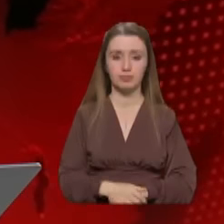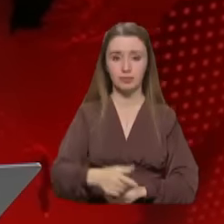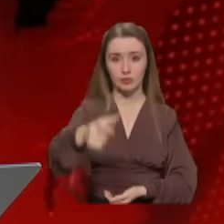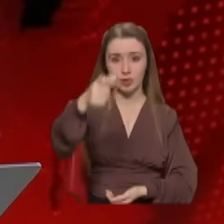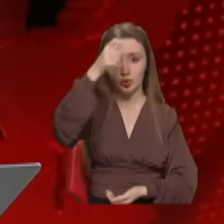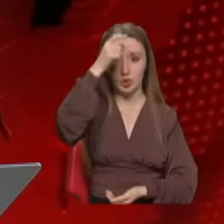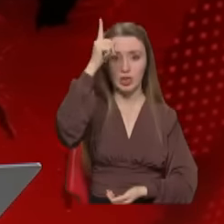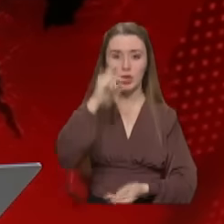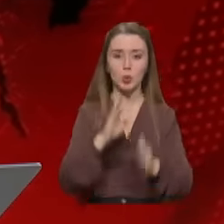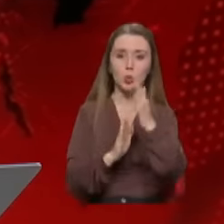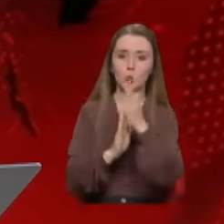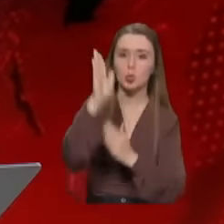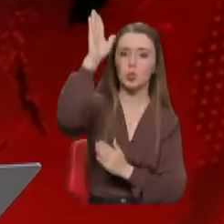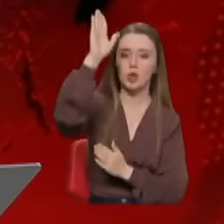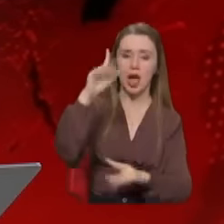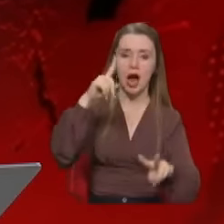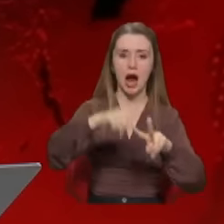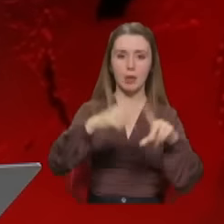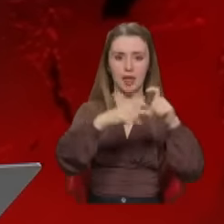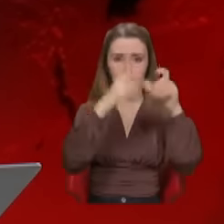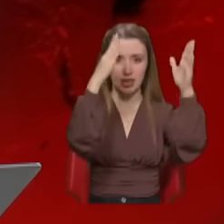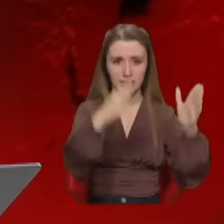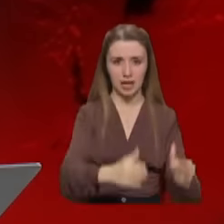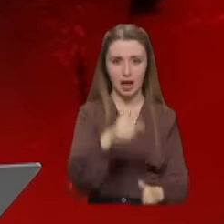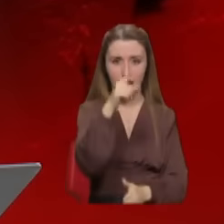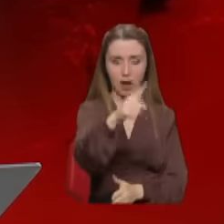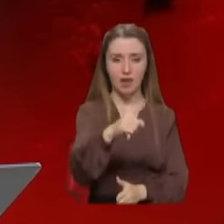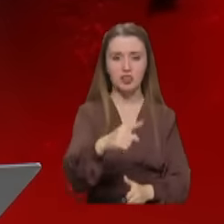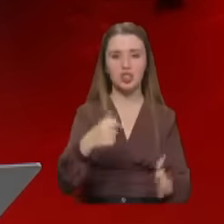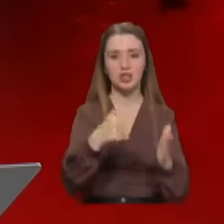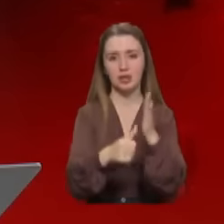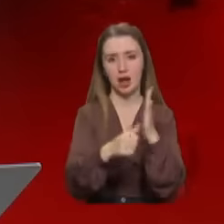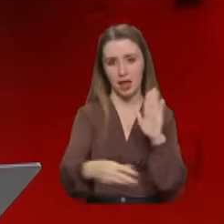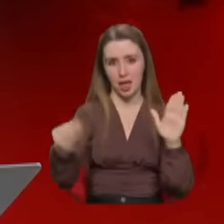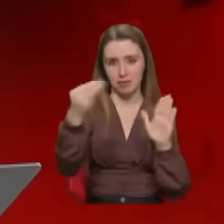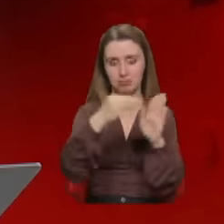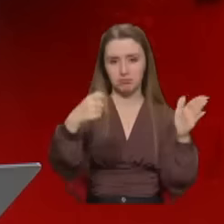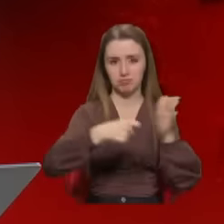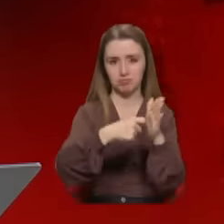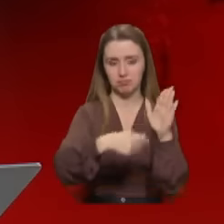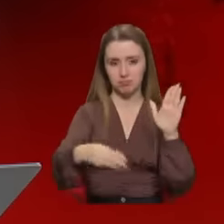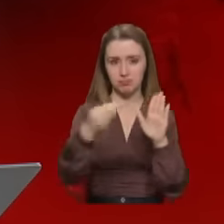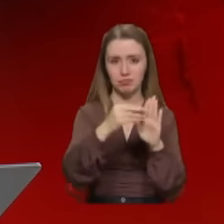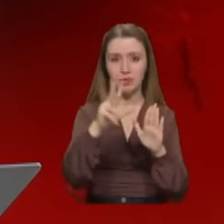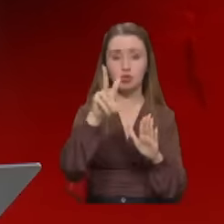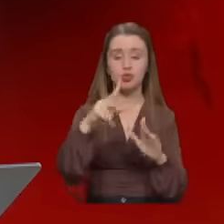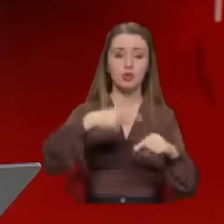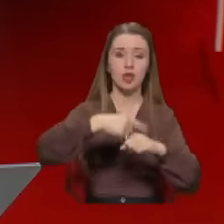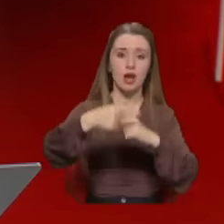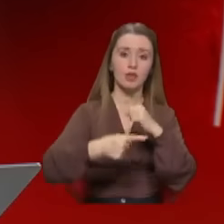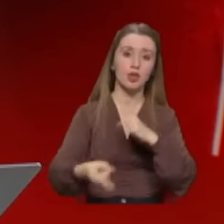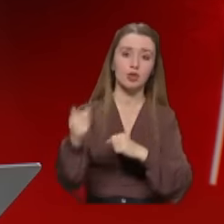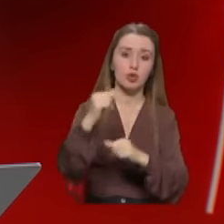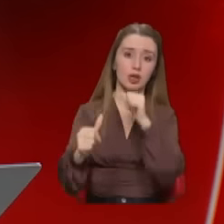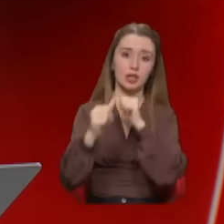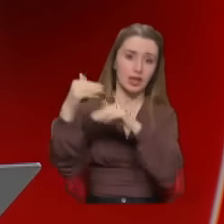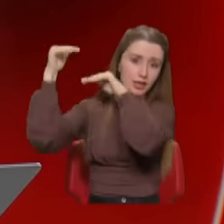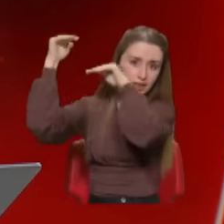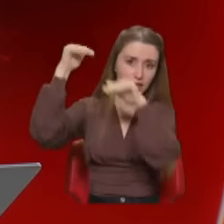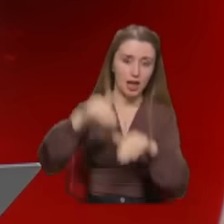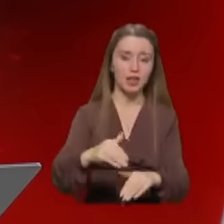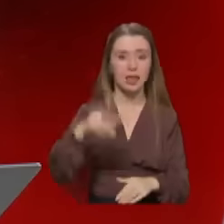Türkiye'nin ilk uzay yolcusu Alper Gezer Avcı adını tarihe yazdırdı. Uzayda geçirdiği 3 haftanın ardından dünyaya dönen Gezer